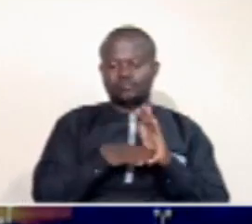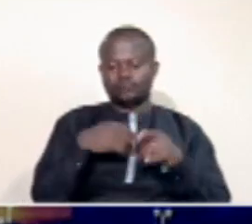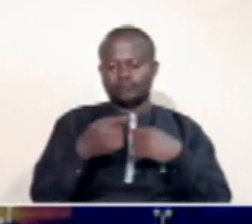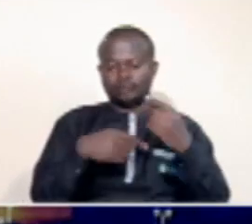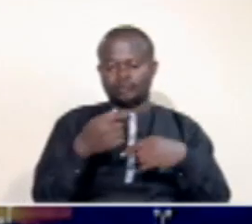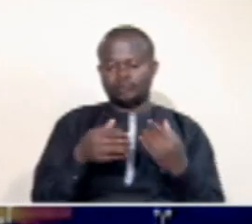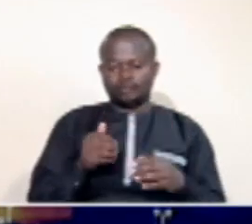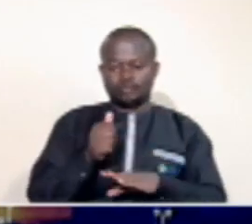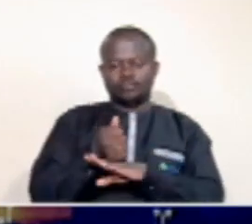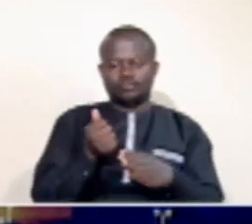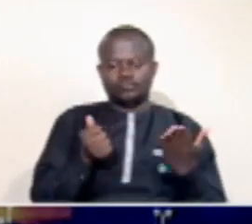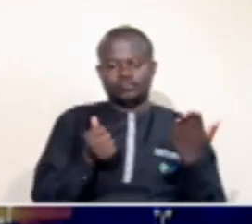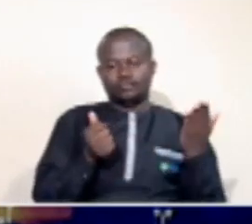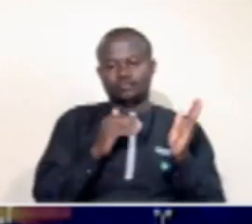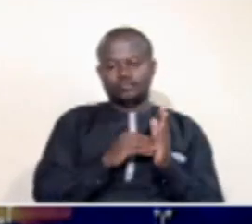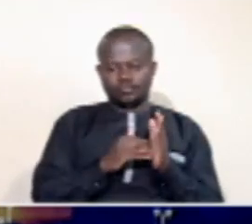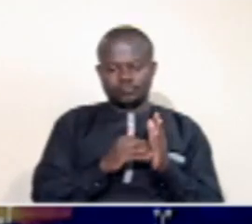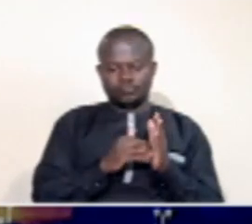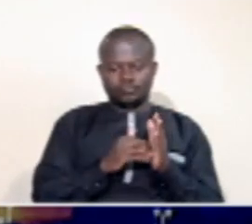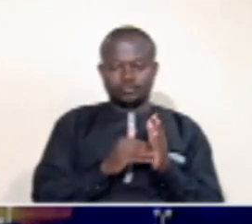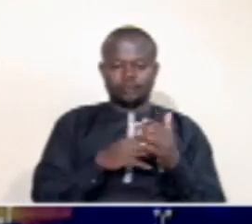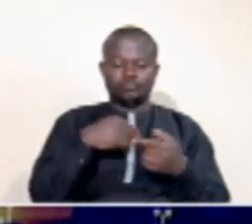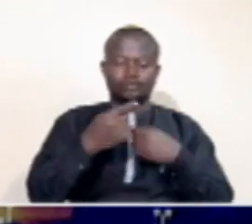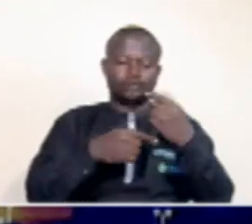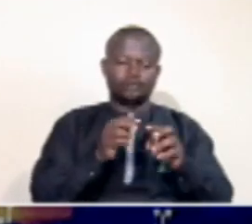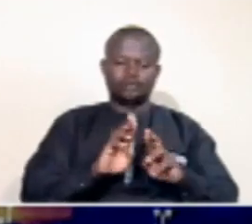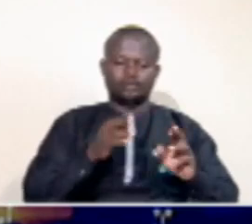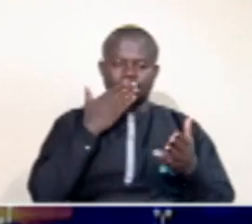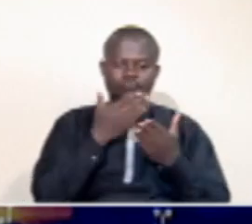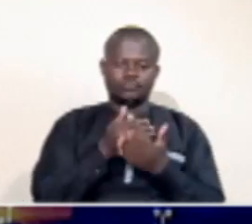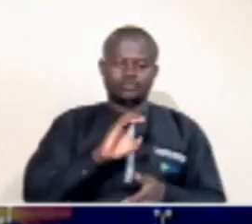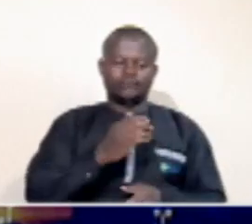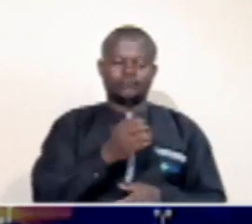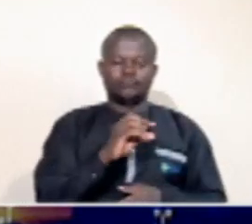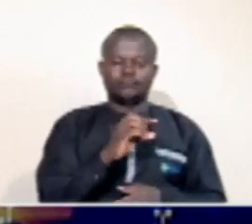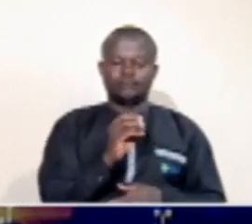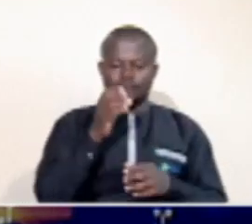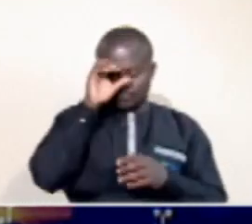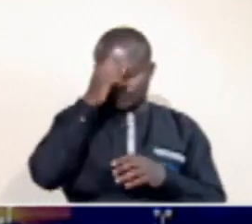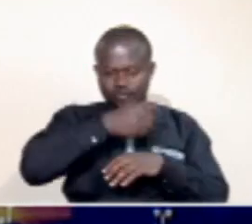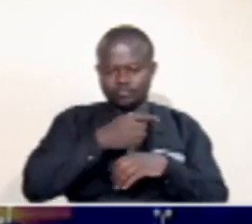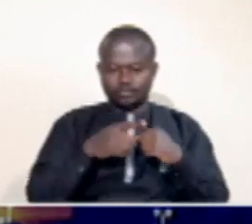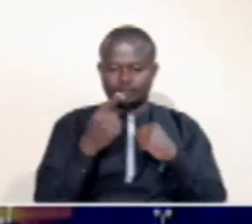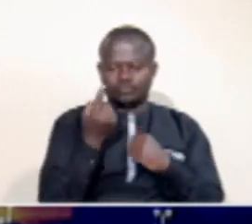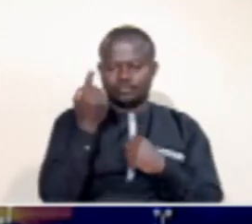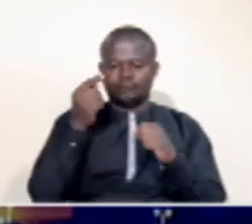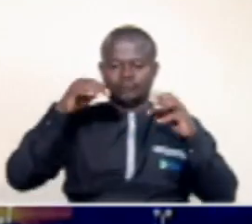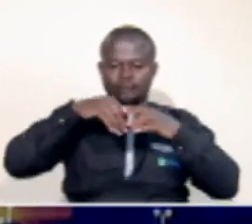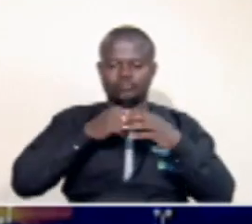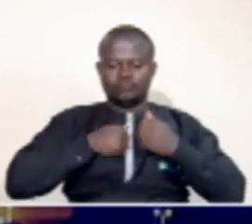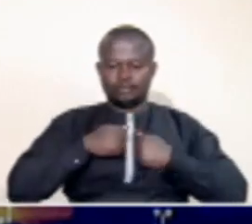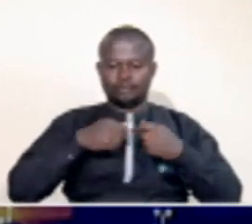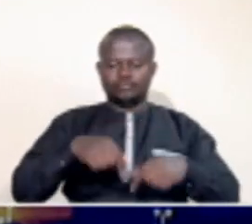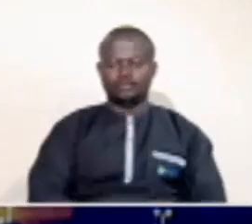ikomeje kubagezaho nako mukomeza kwitegura neza cogamo iburi mi standard yonyine kugira ngo iterane hano mu Rwanda.